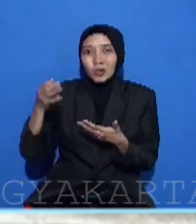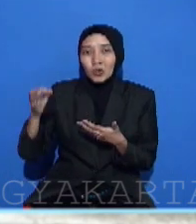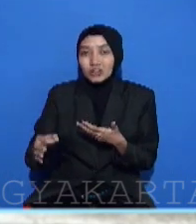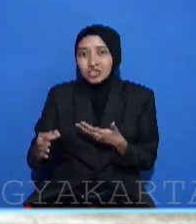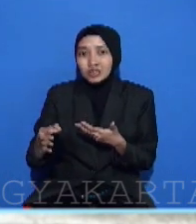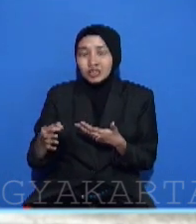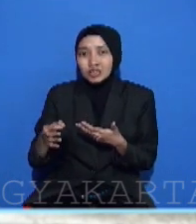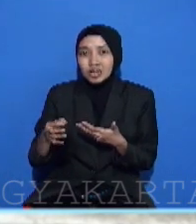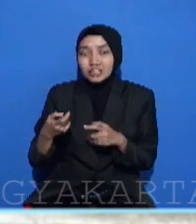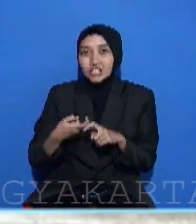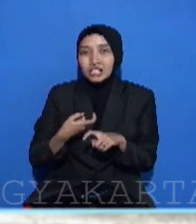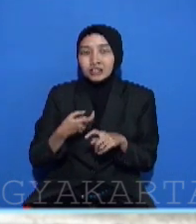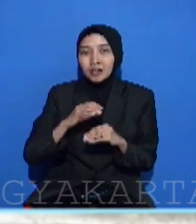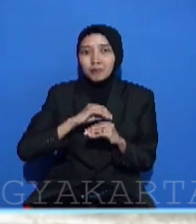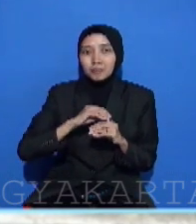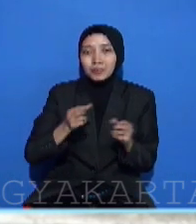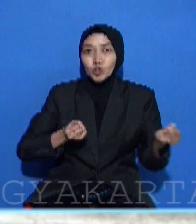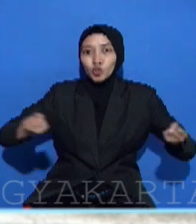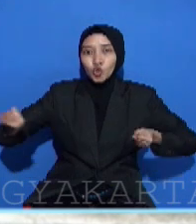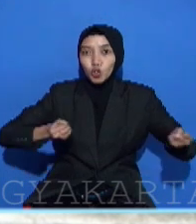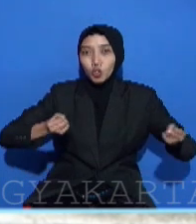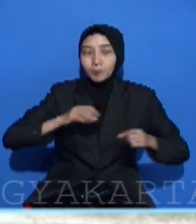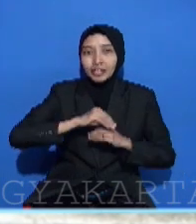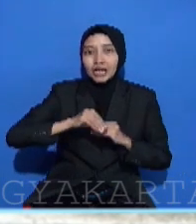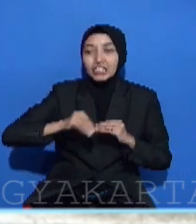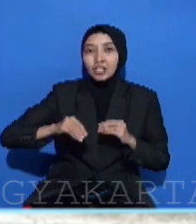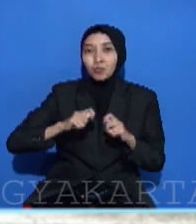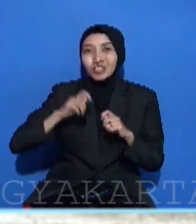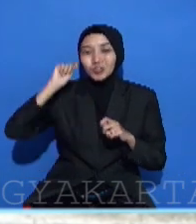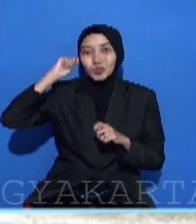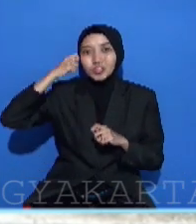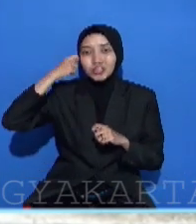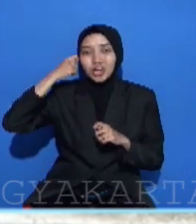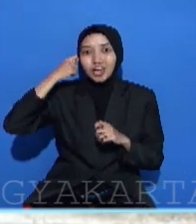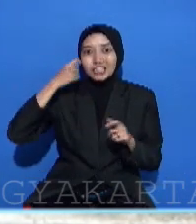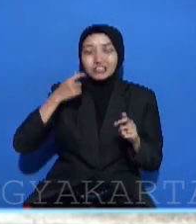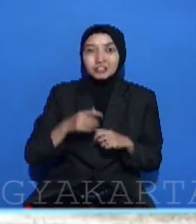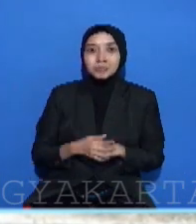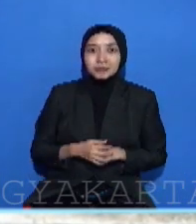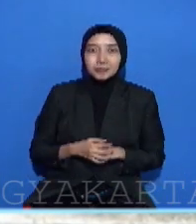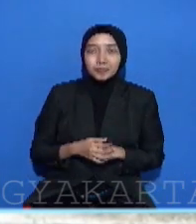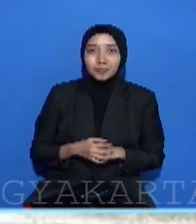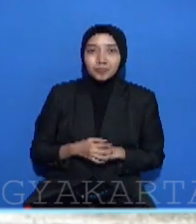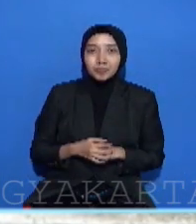ngangkut hasil pertanian bahkan di kawasan warga terganggu bila